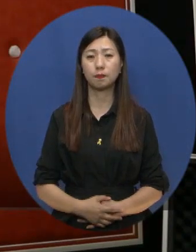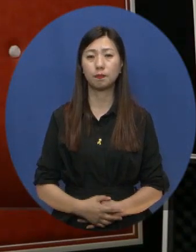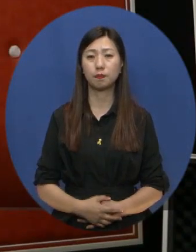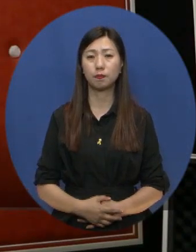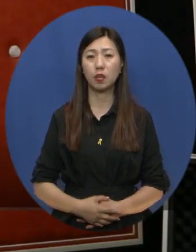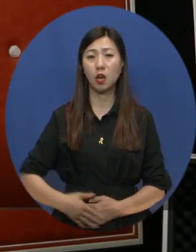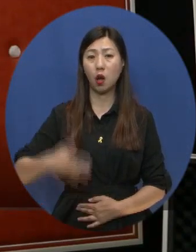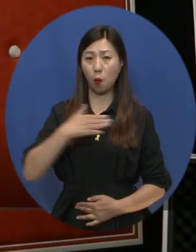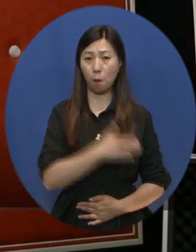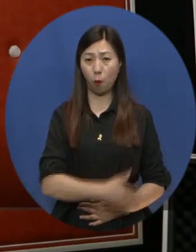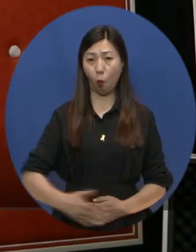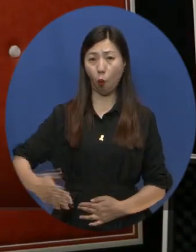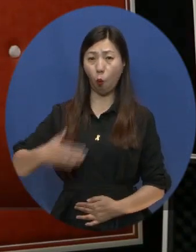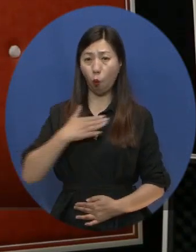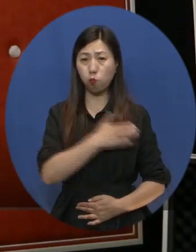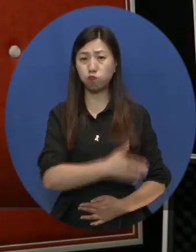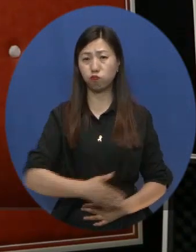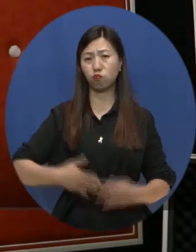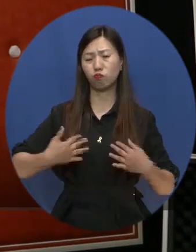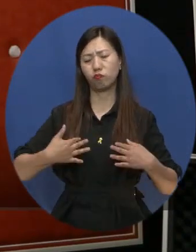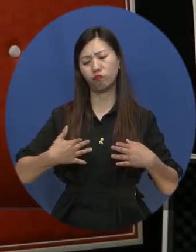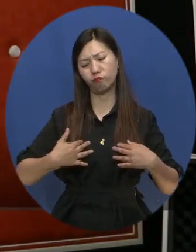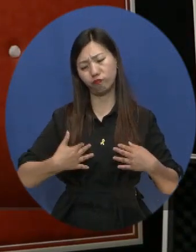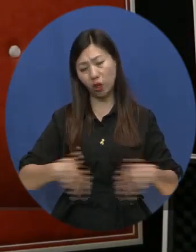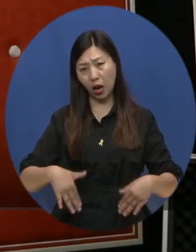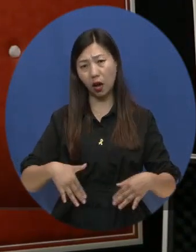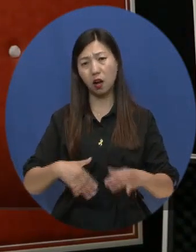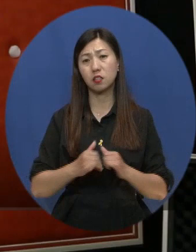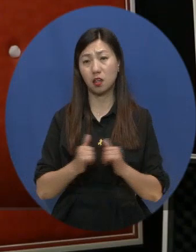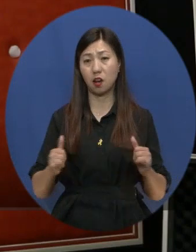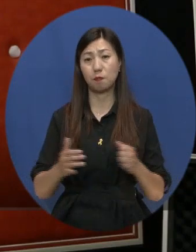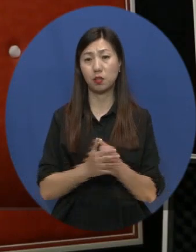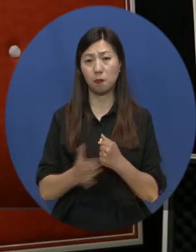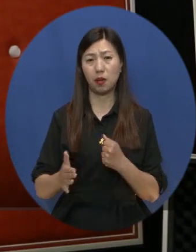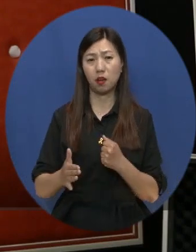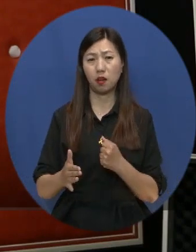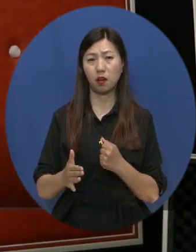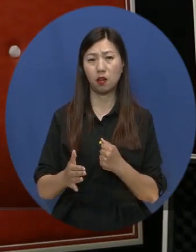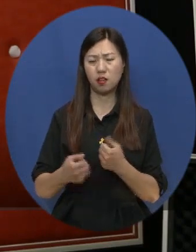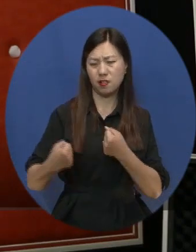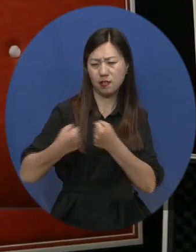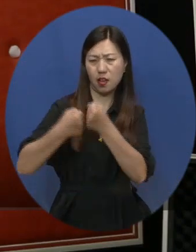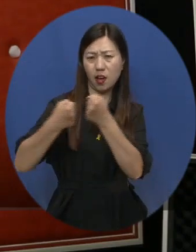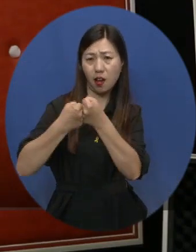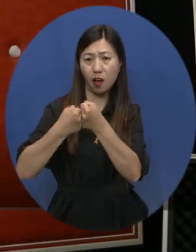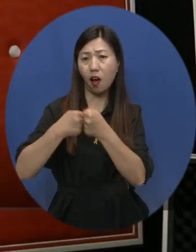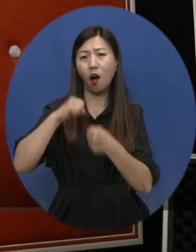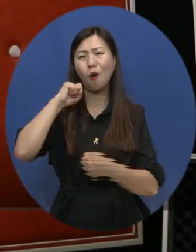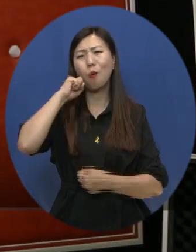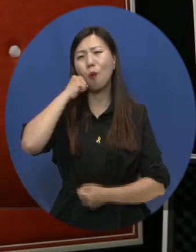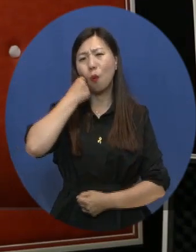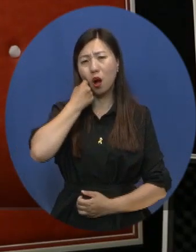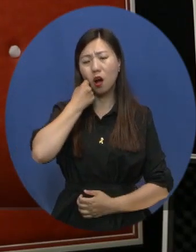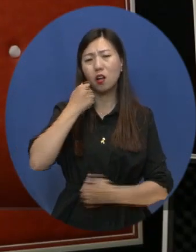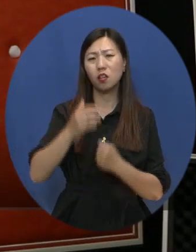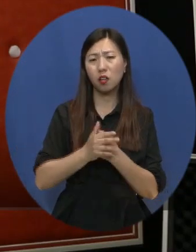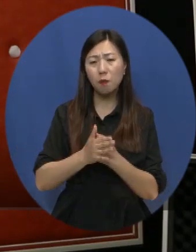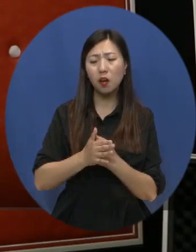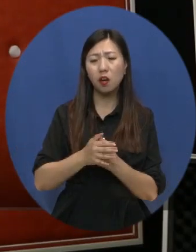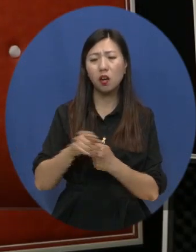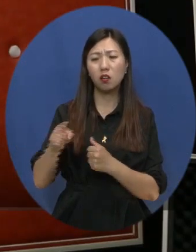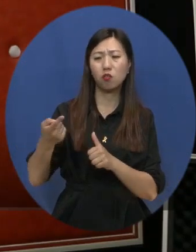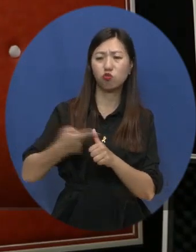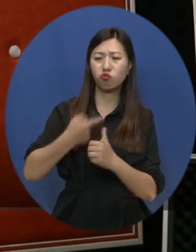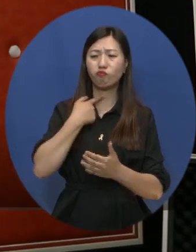이제 신체적으로 약자이기 때문에 또 이렇게 싸울 수도 없기 때문에 자꾸 그런 일을